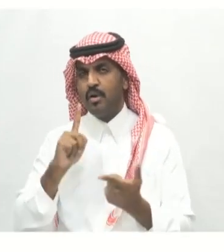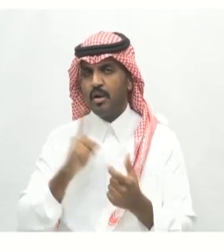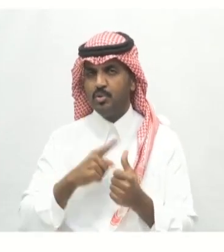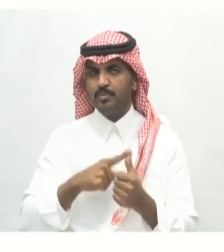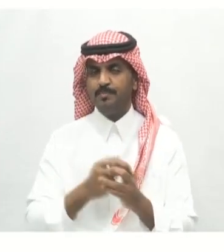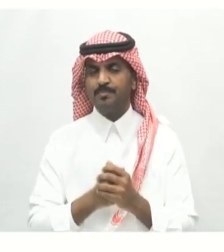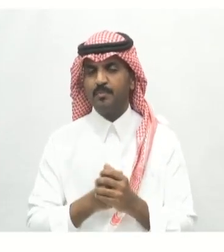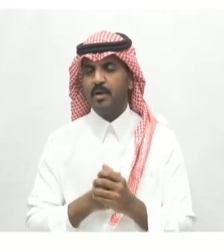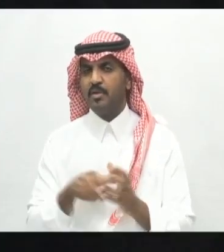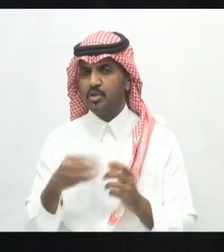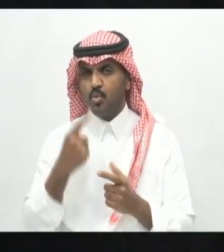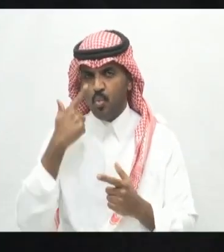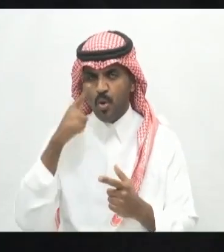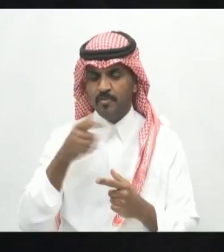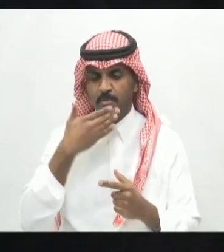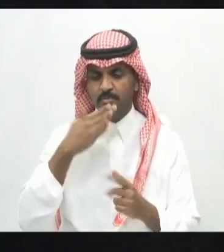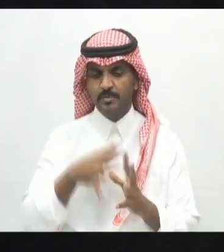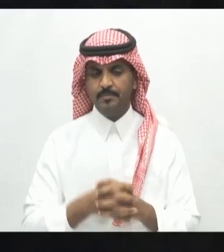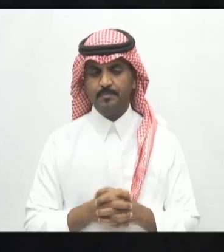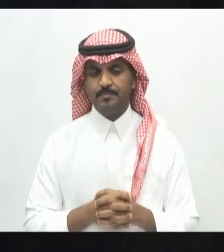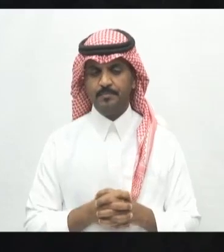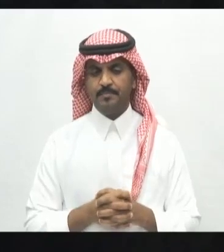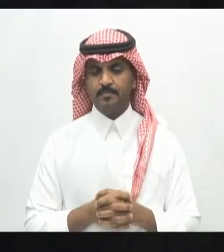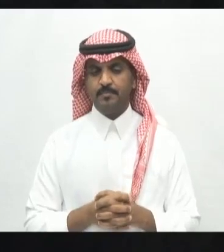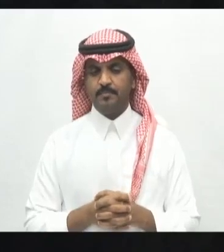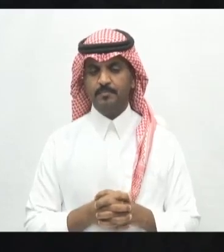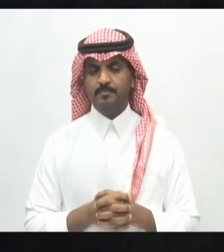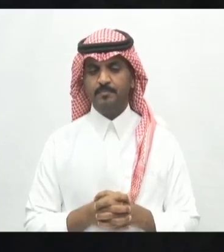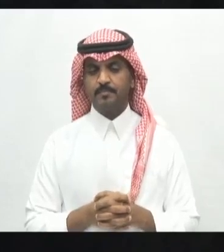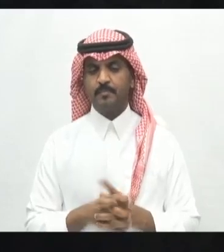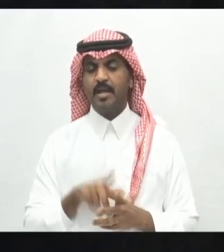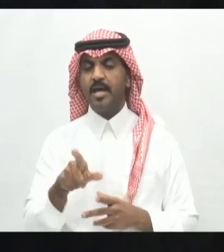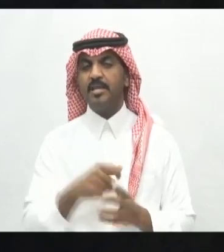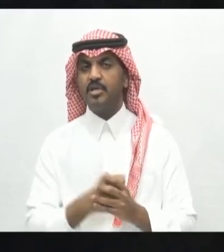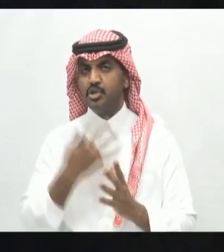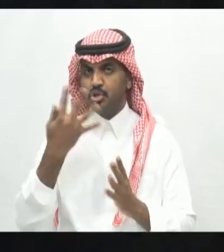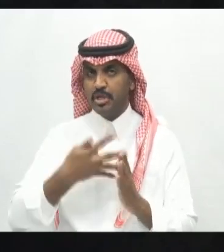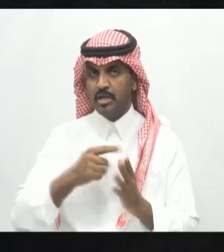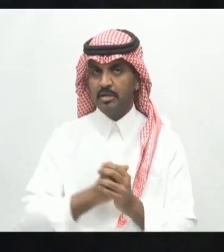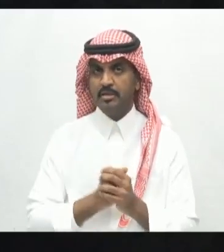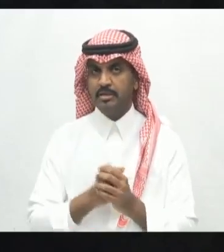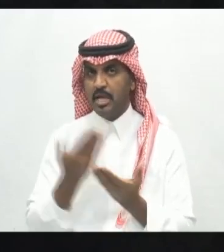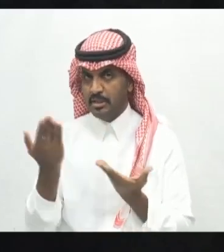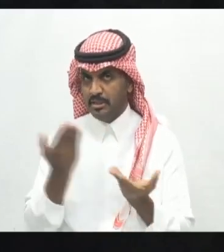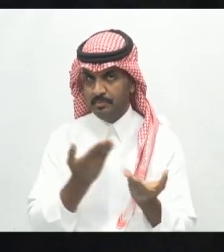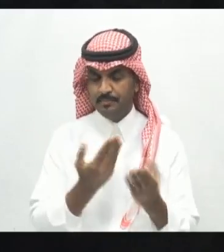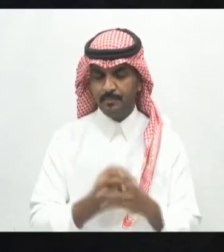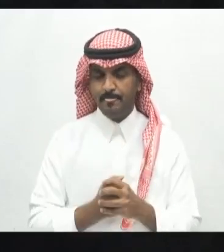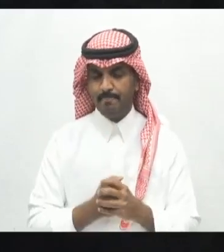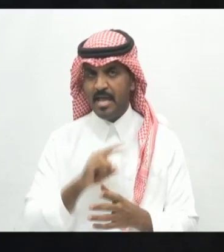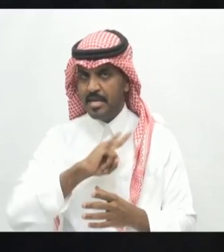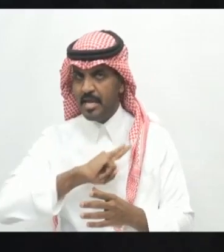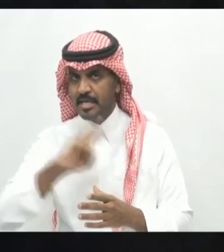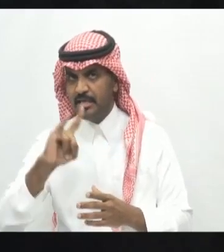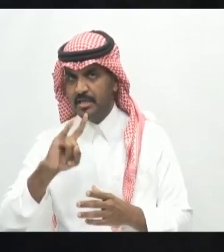وهذا امر واضح بحمد الله تعالى وجلي وهو ان الشريعه تاتي ب النهي